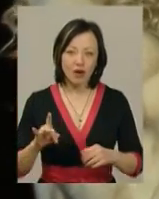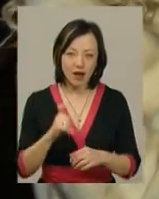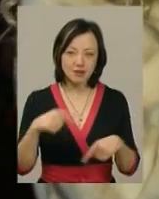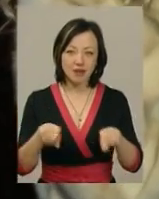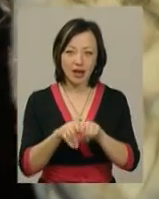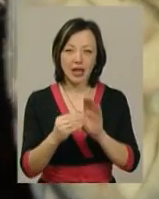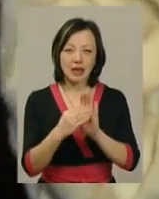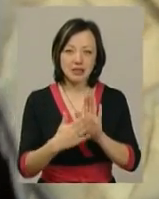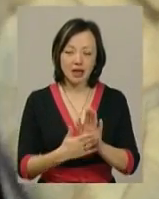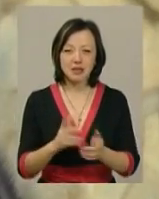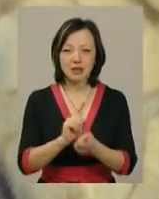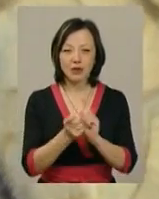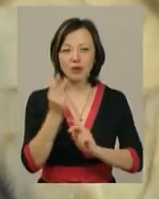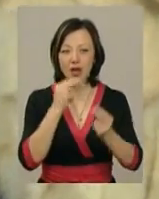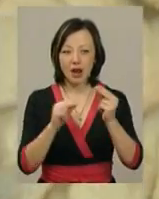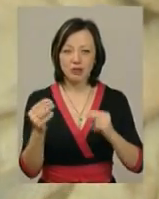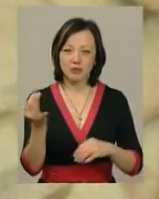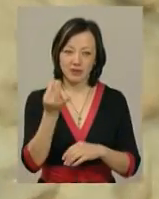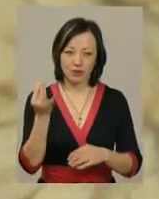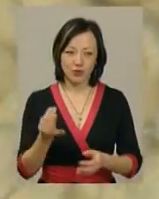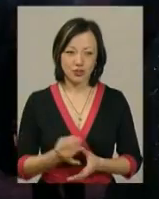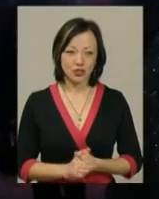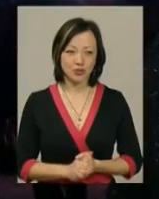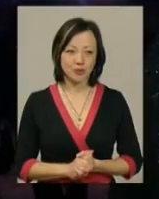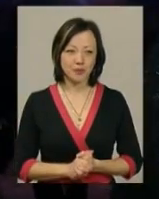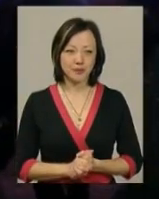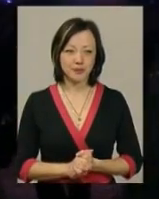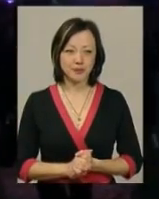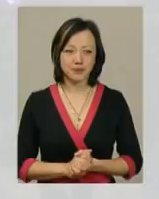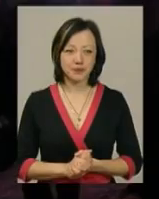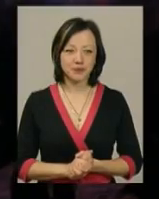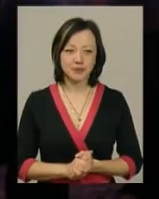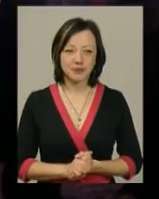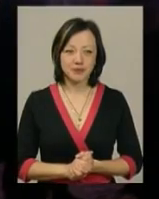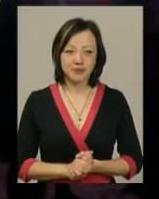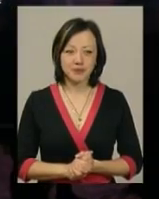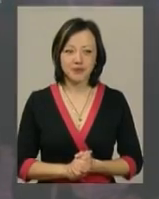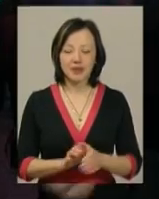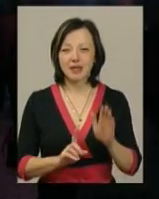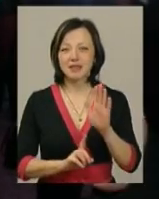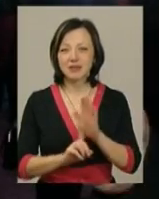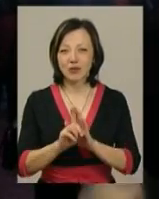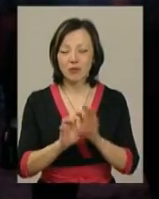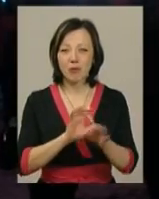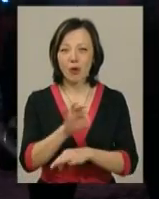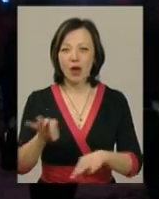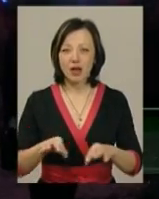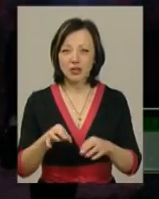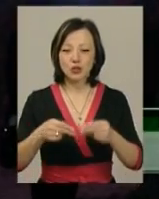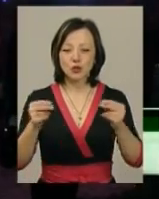такі реєстрації стають кращими і видовищнішими. Стартанули в проєкті «Шлюб за добу», а сьогодні